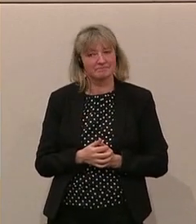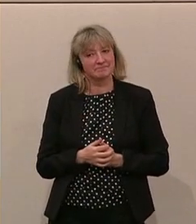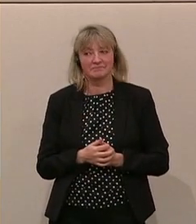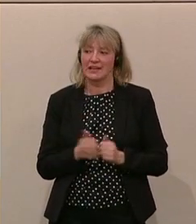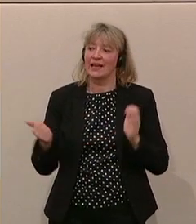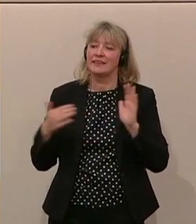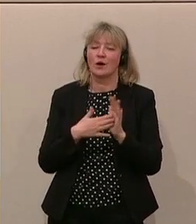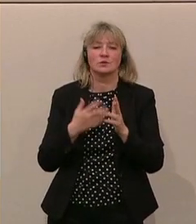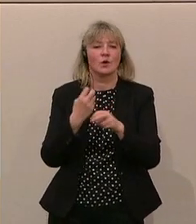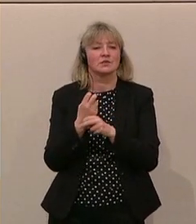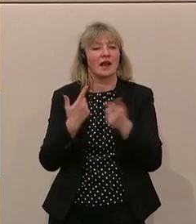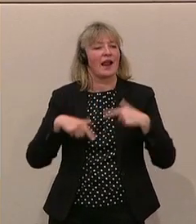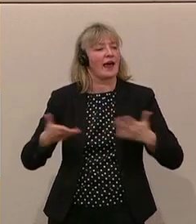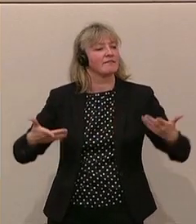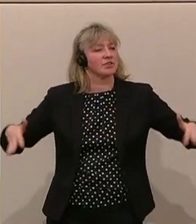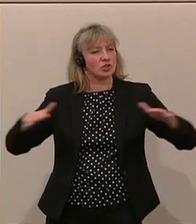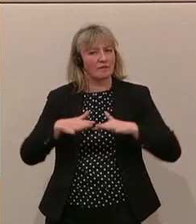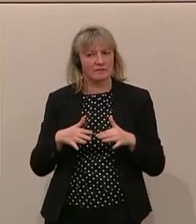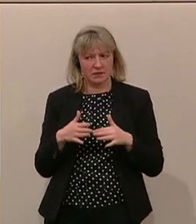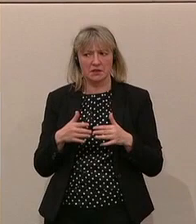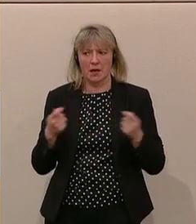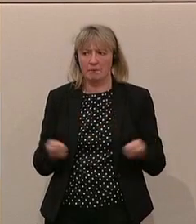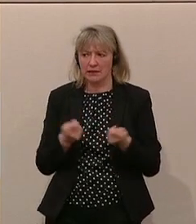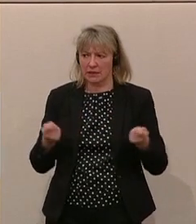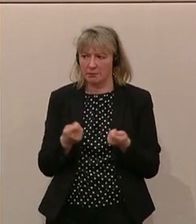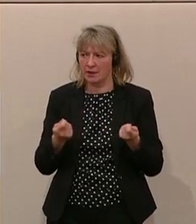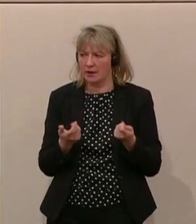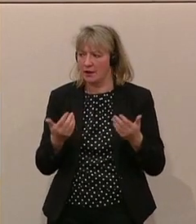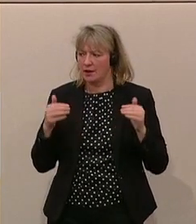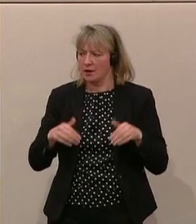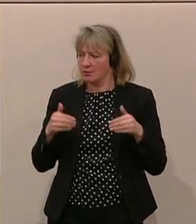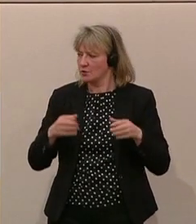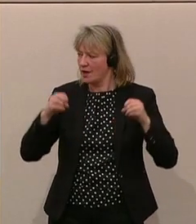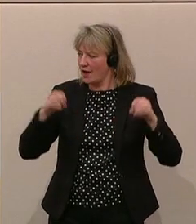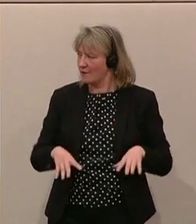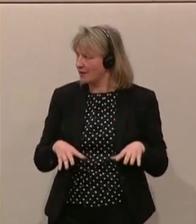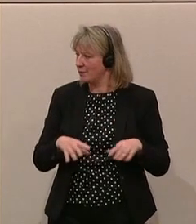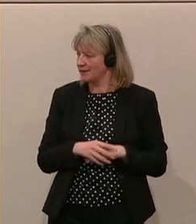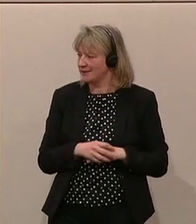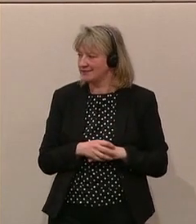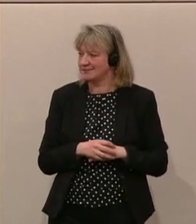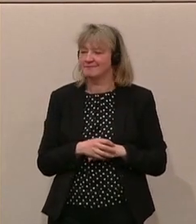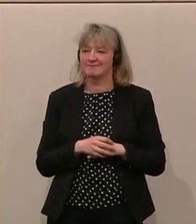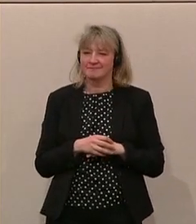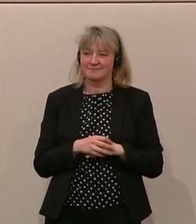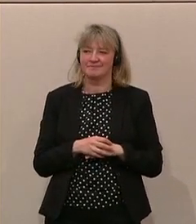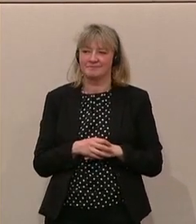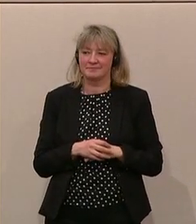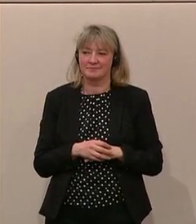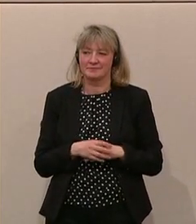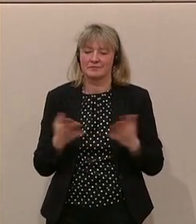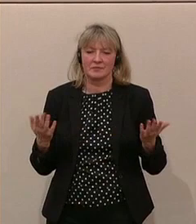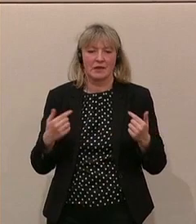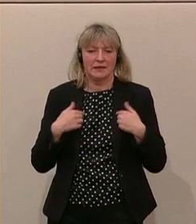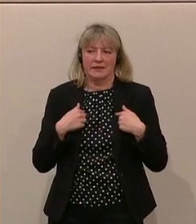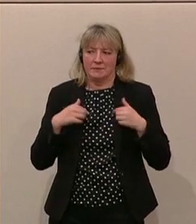Tausende österreichische landwirtschaftliche Betriebe mussten aufgeben. Nun, wir